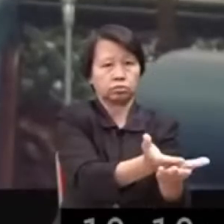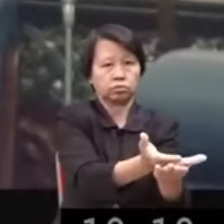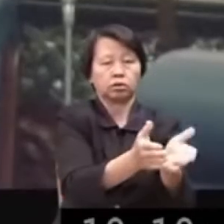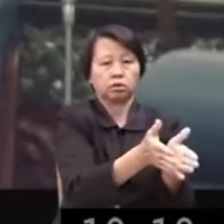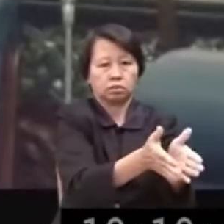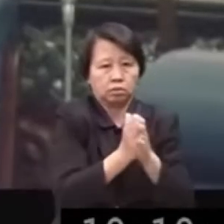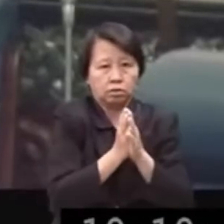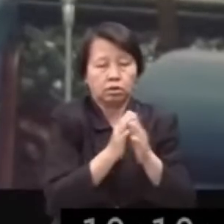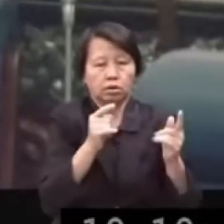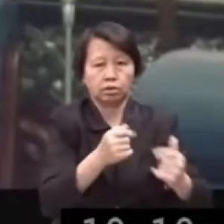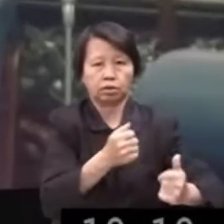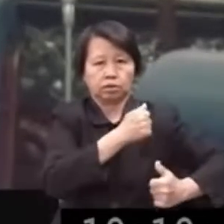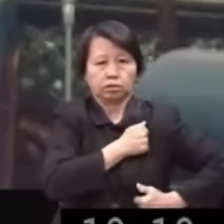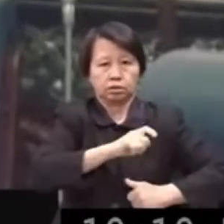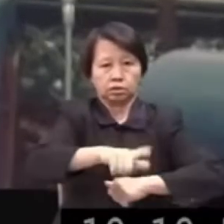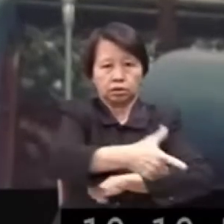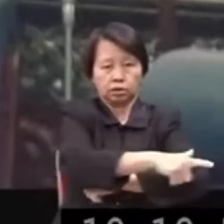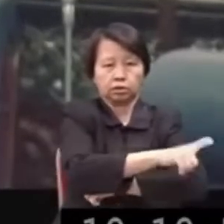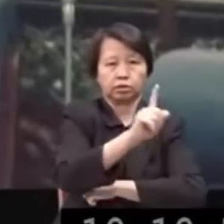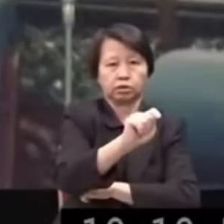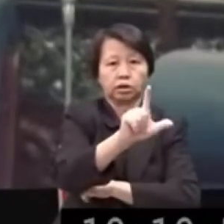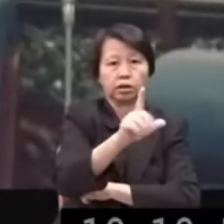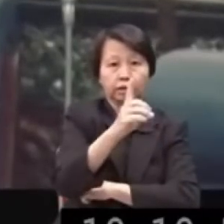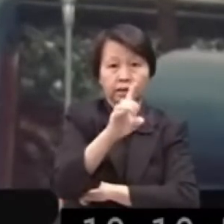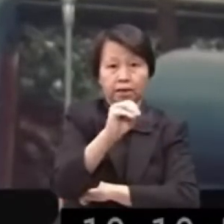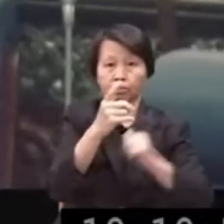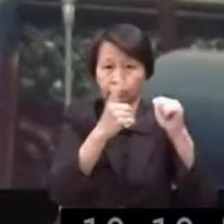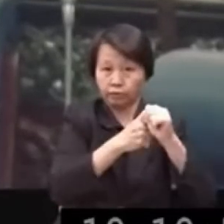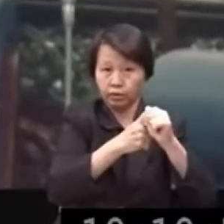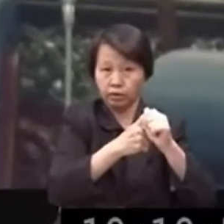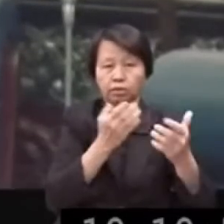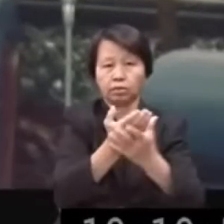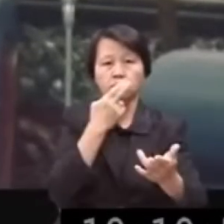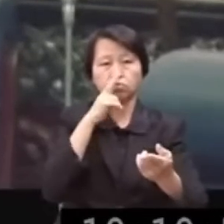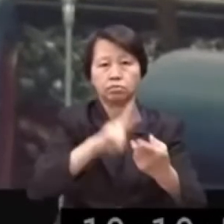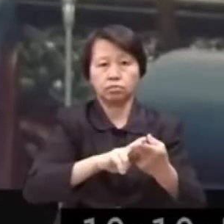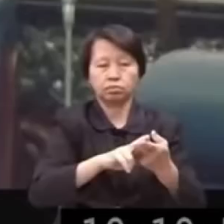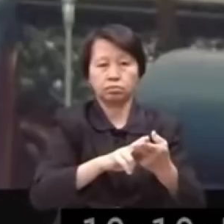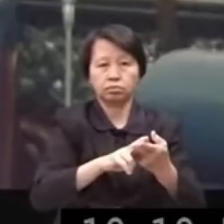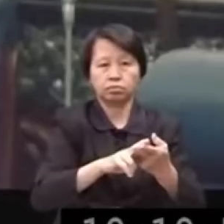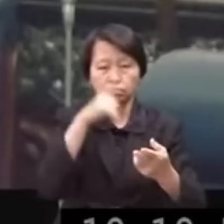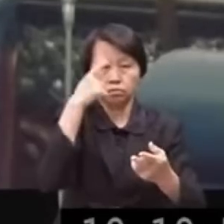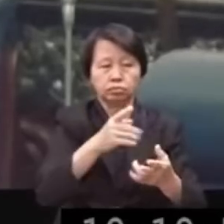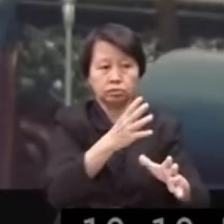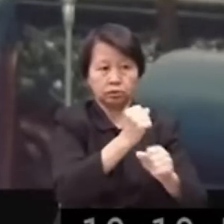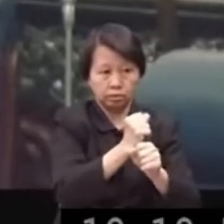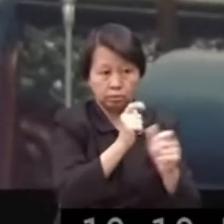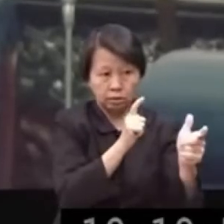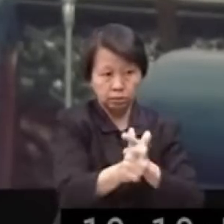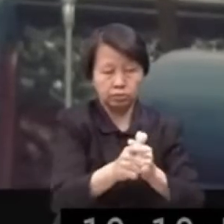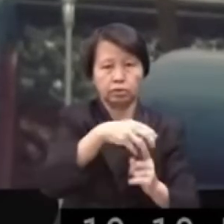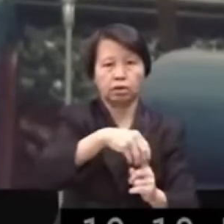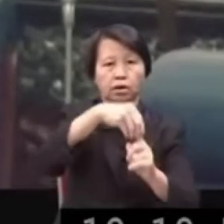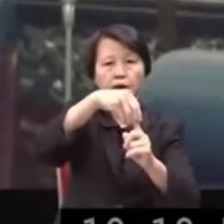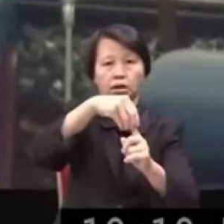permohonan kepada tentara laut di Raja Malaysia dulu melalui nota diplomatik bagi mendapatkan kelulusan